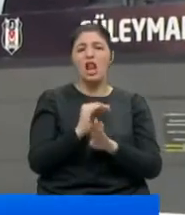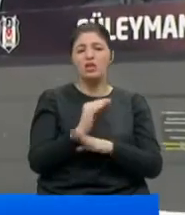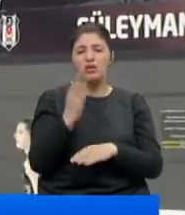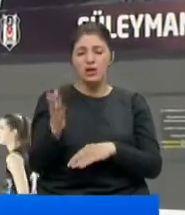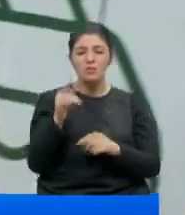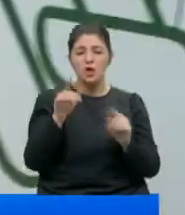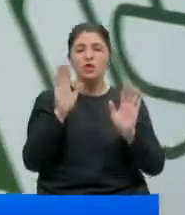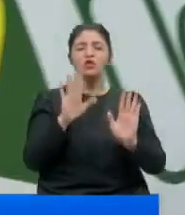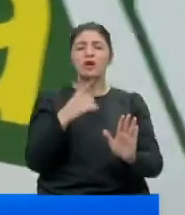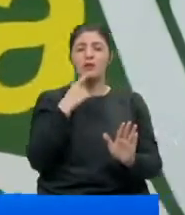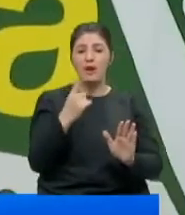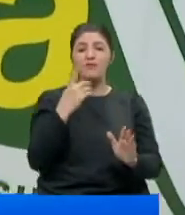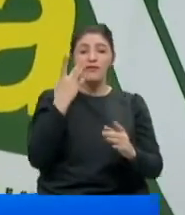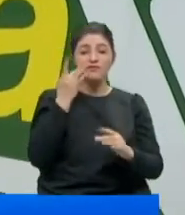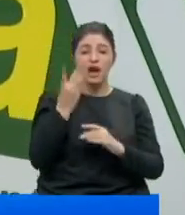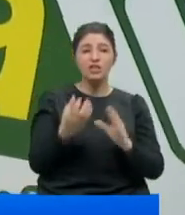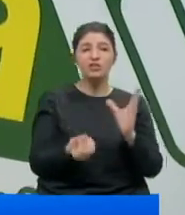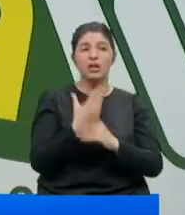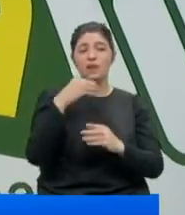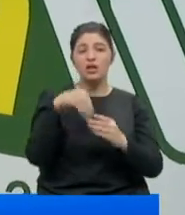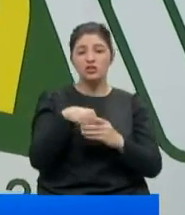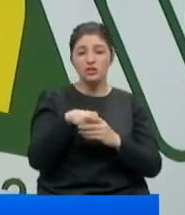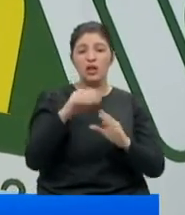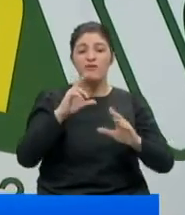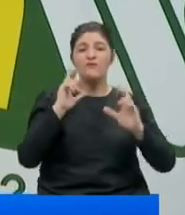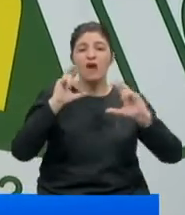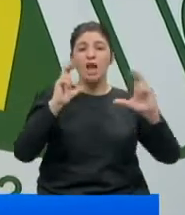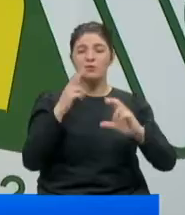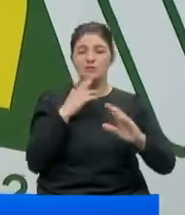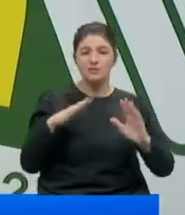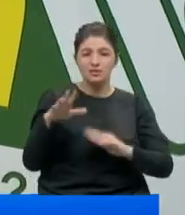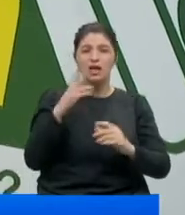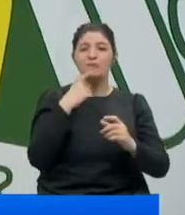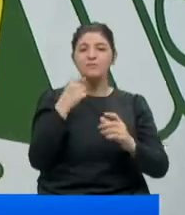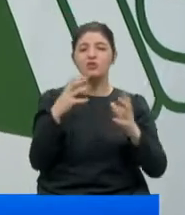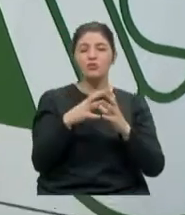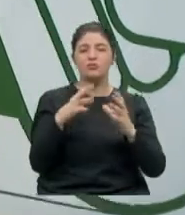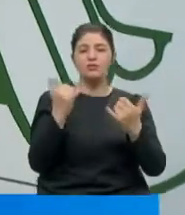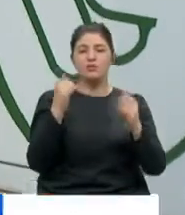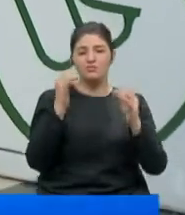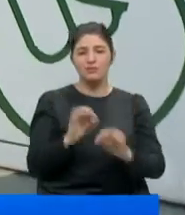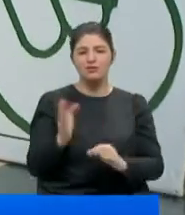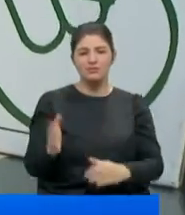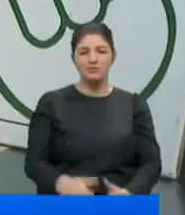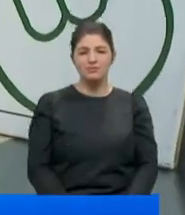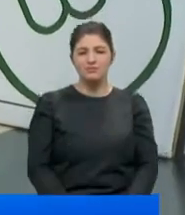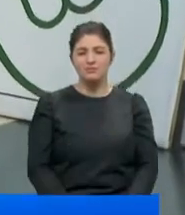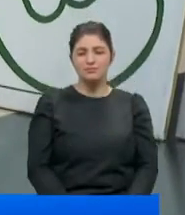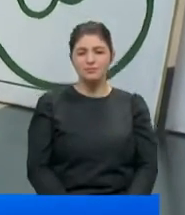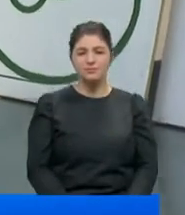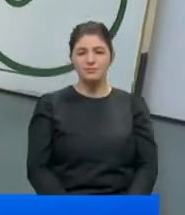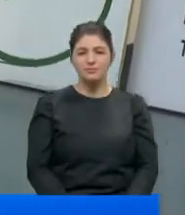yaşadı. Buna dur demek ve farkındalık yaratmak için voleybolcular kırmızı topla sahadaydı.